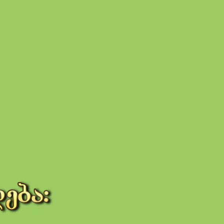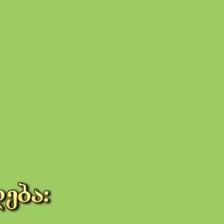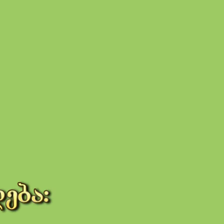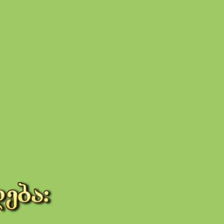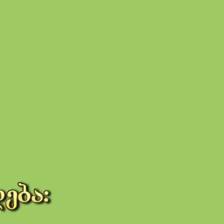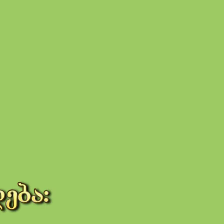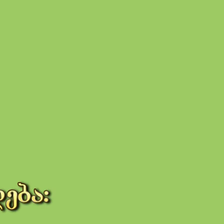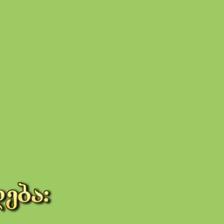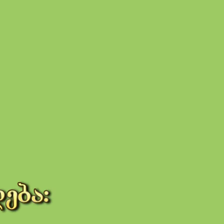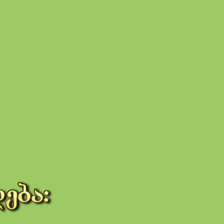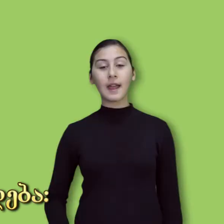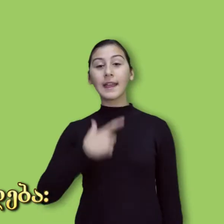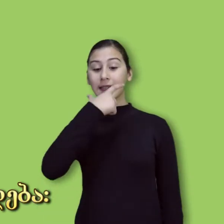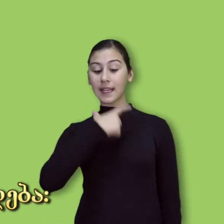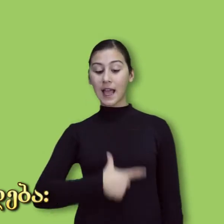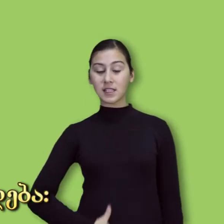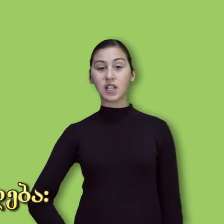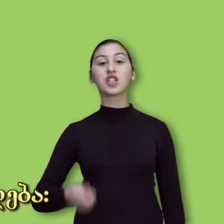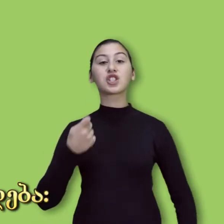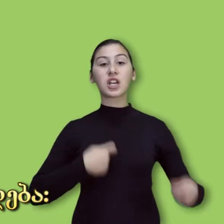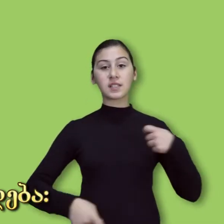ტანზე ჩასაცმელად მჭირდება